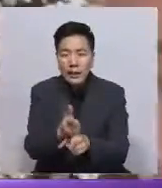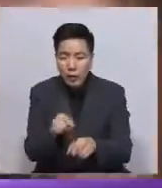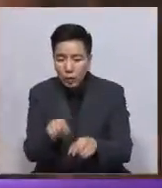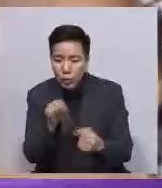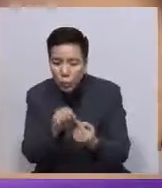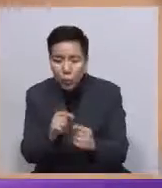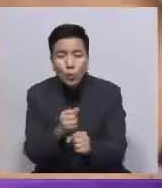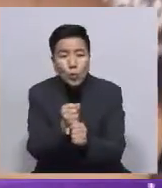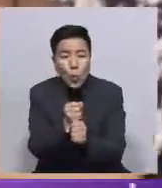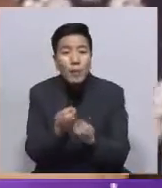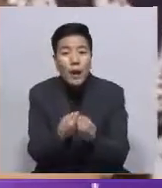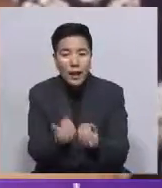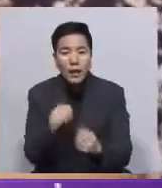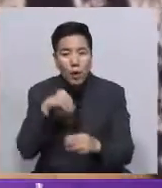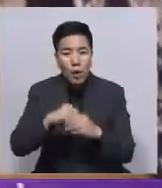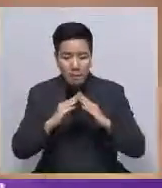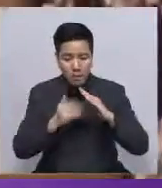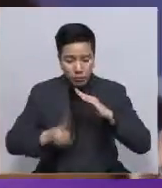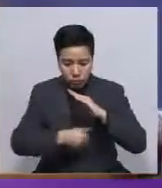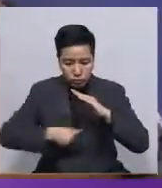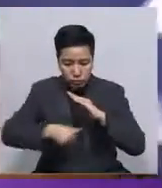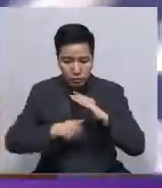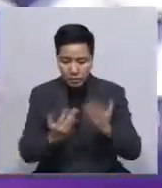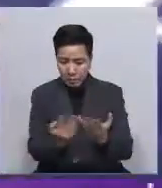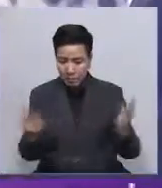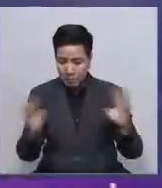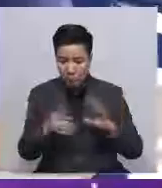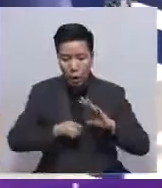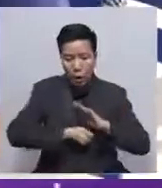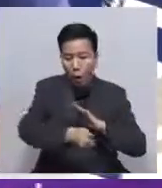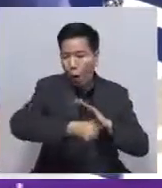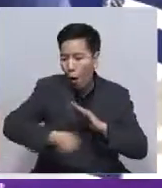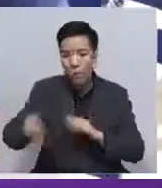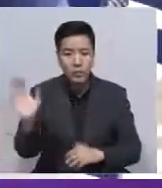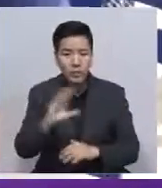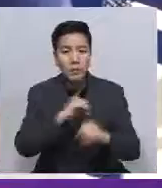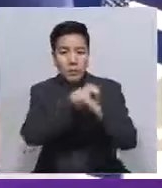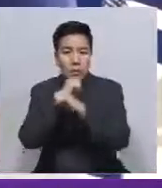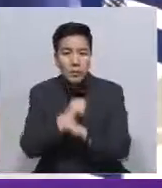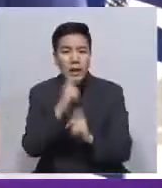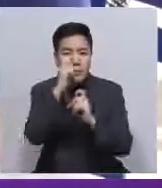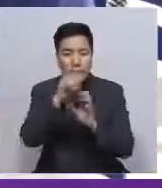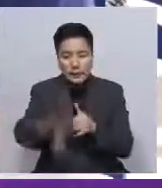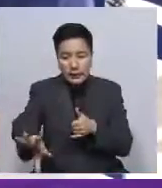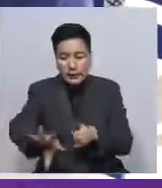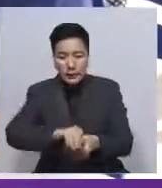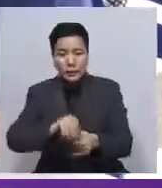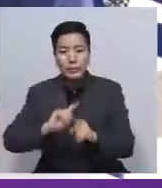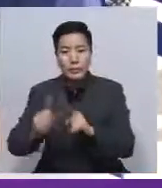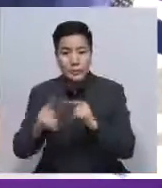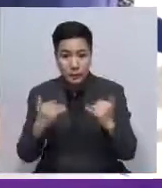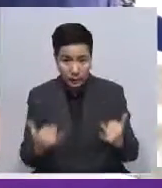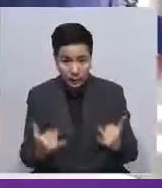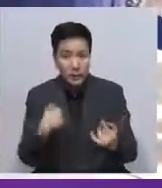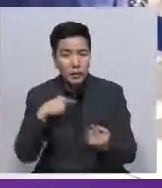ขอความกรุณาเลี้ยงไว้ในโรงเรือนหรือที่มีรั้วปิดไม่ให้ออกไปเร่ร่อน ป้องกันความเสี่ยงที่จะไปติดเชื้อโรคพิษสุนัขบ้